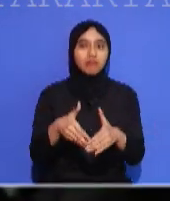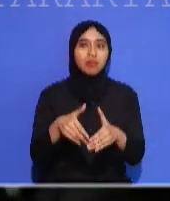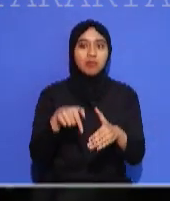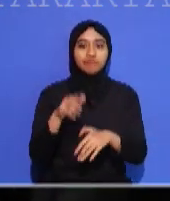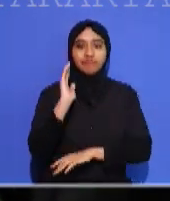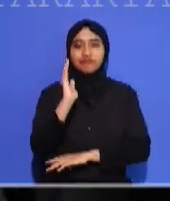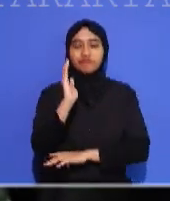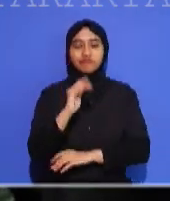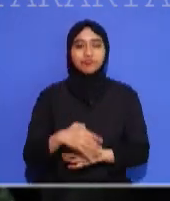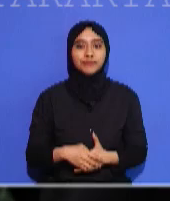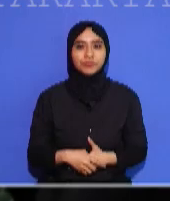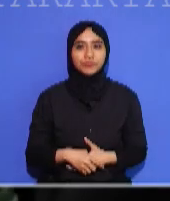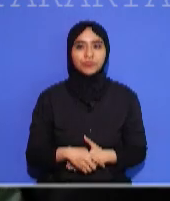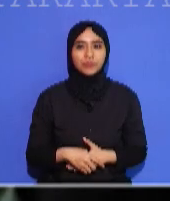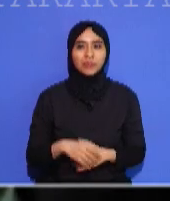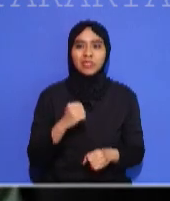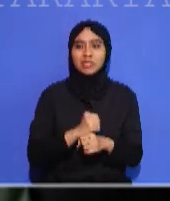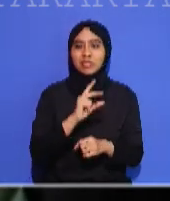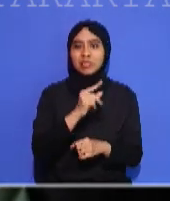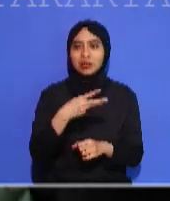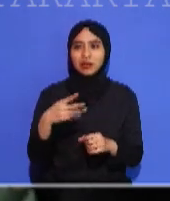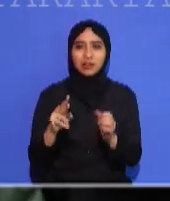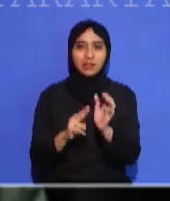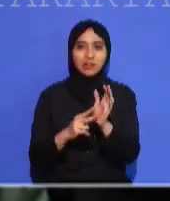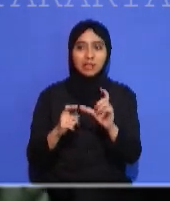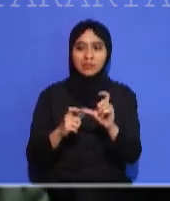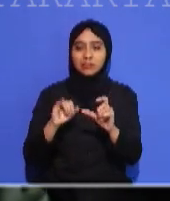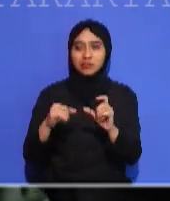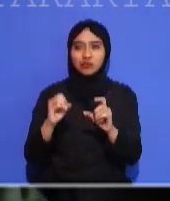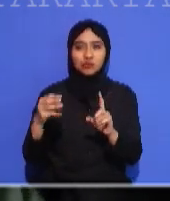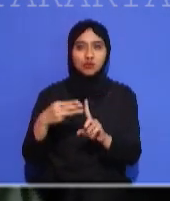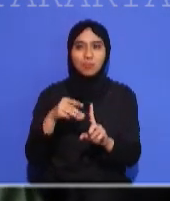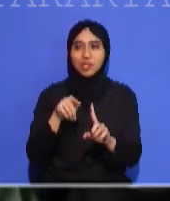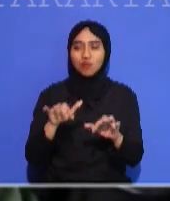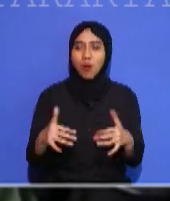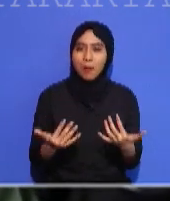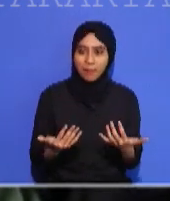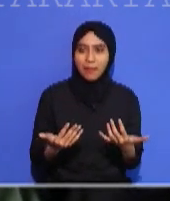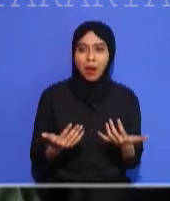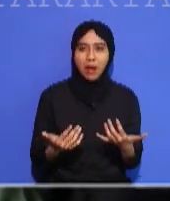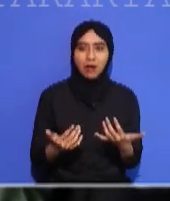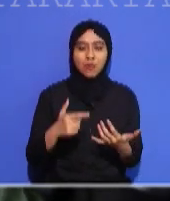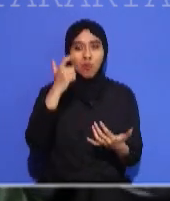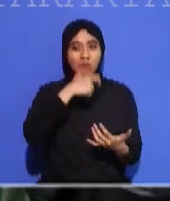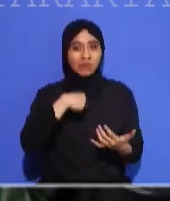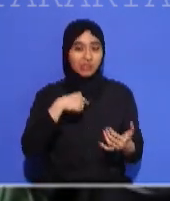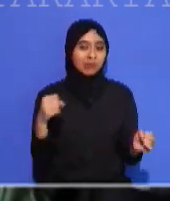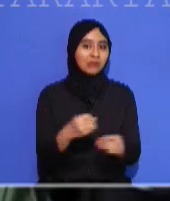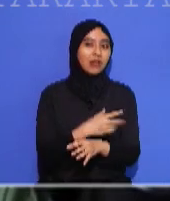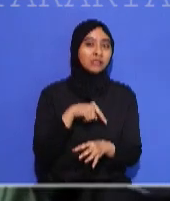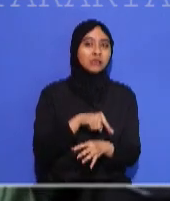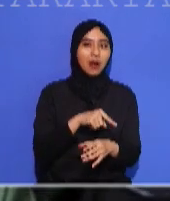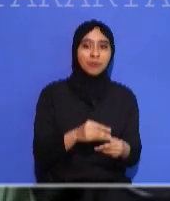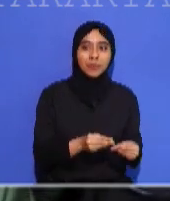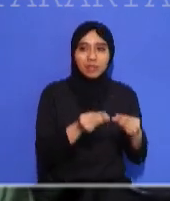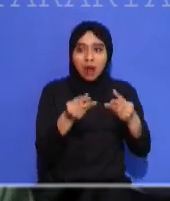Green Jobs itu adalah satu pekerjaan yang memiliki kontribusi terhadap lingkungan dan juga menghasilkan pekerjaan yang layak